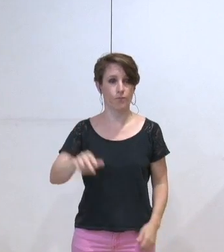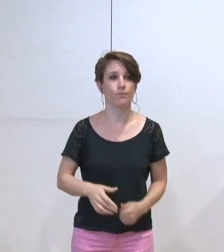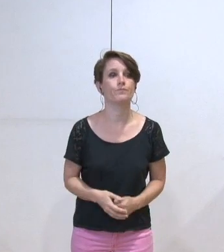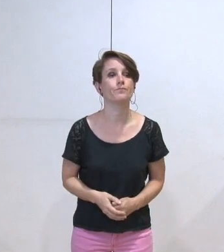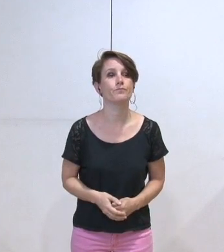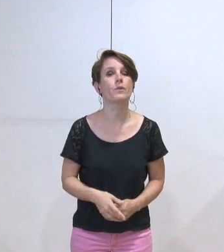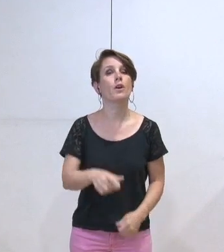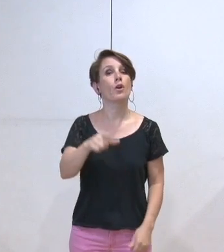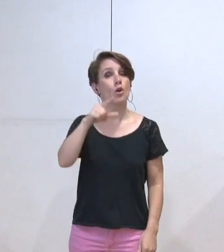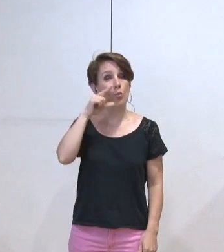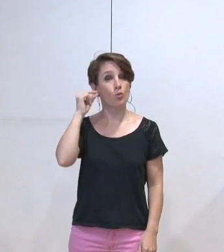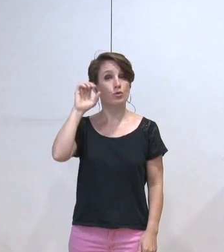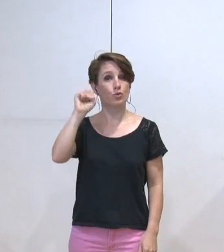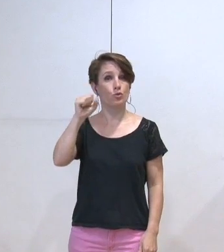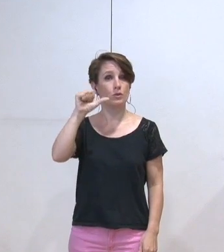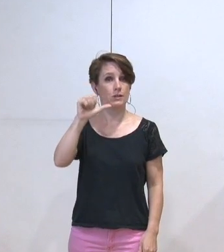coutazne